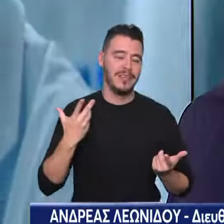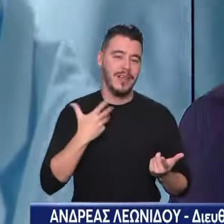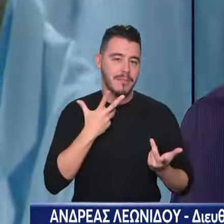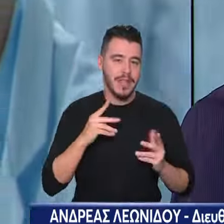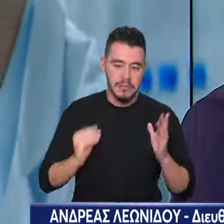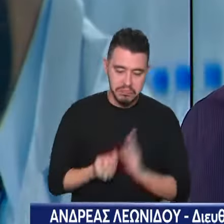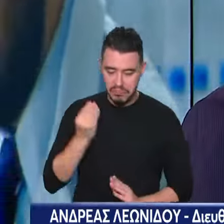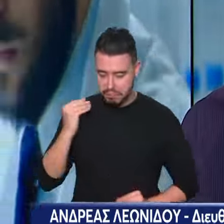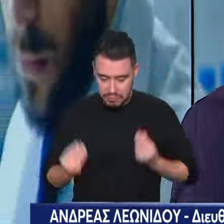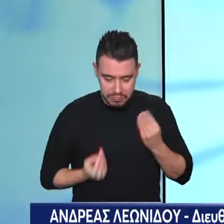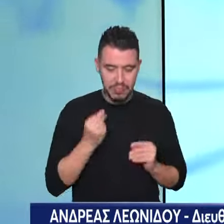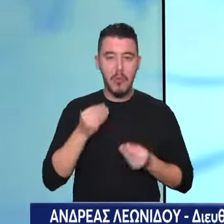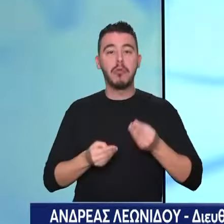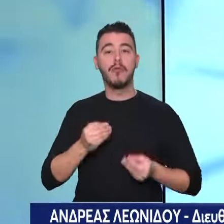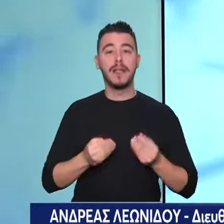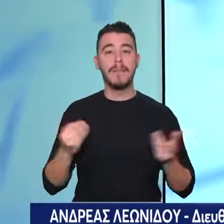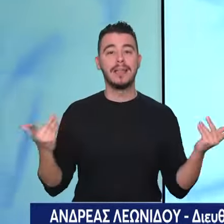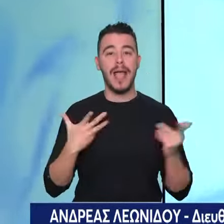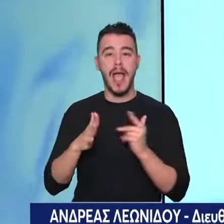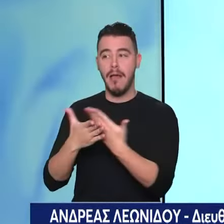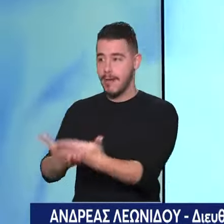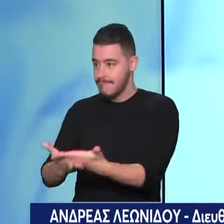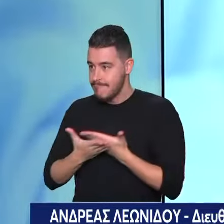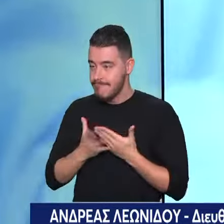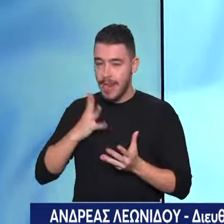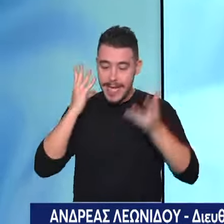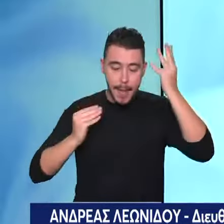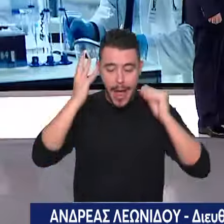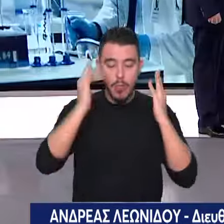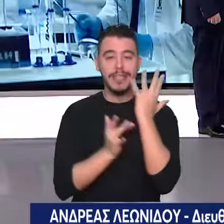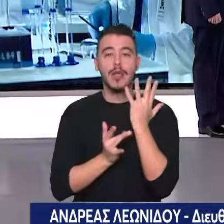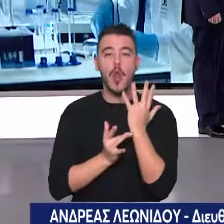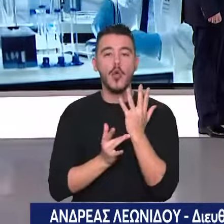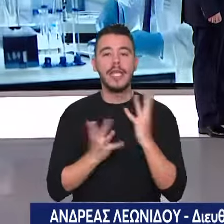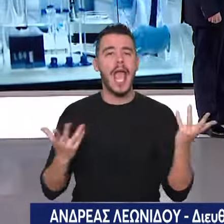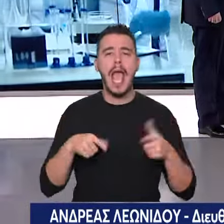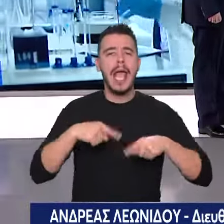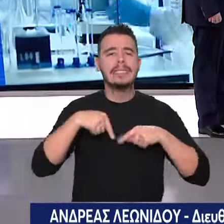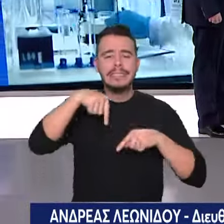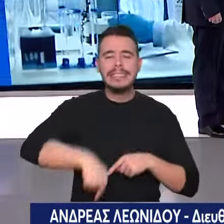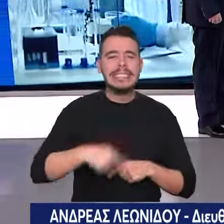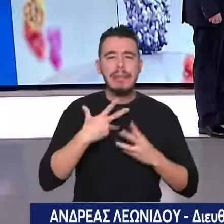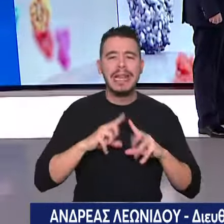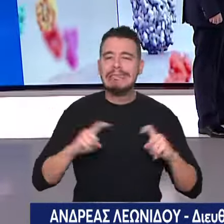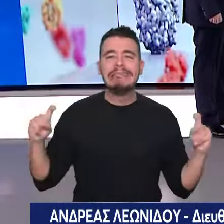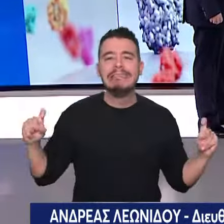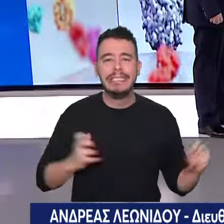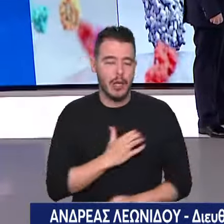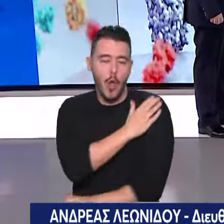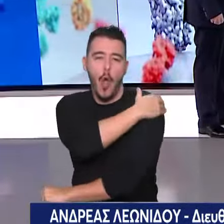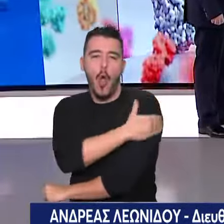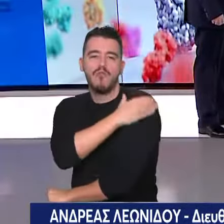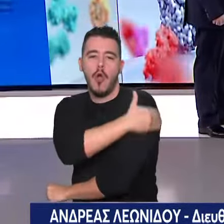Σωστά. Καλά και εύκολα. Έτσι. Ακριβώς. Και έχει να κάνει με τον νόμο. Σωστά. Αυτό που εσείς έχετε να μας πείτε